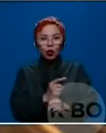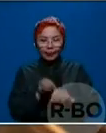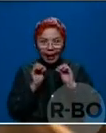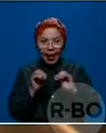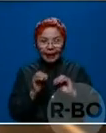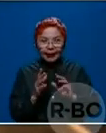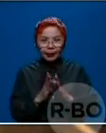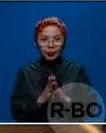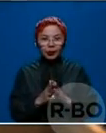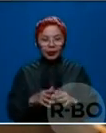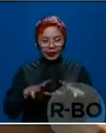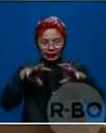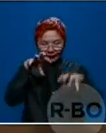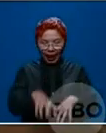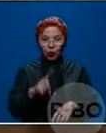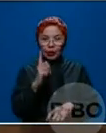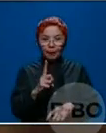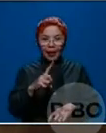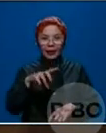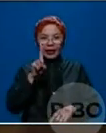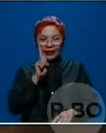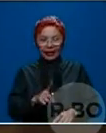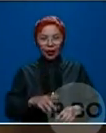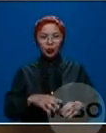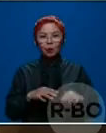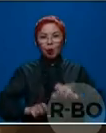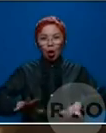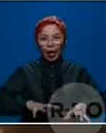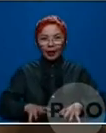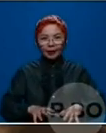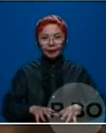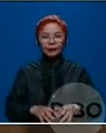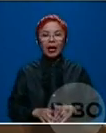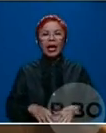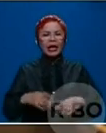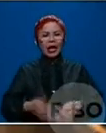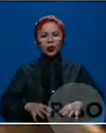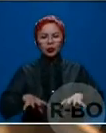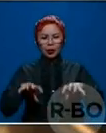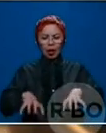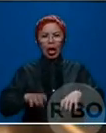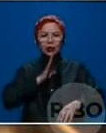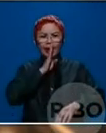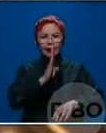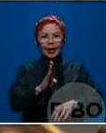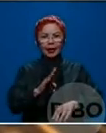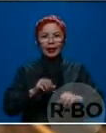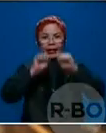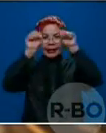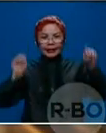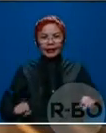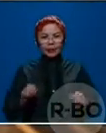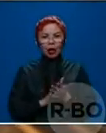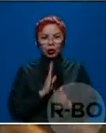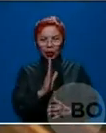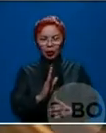kecamatan Center for reene Saya melihat ada ketidakpihakan pada sistem sekarang di mana yang